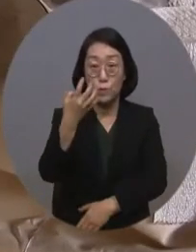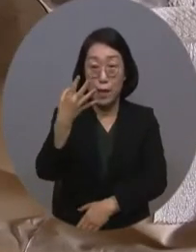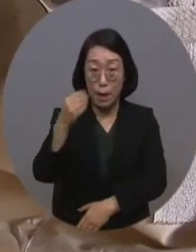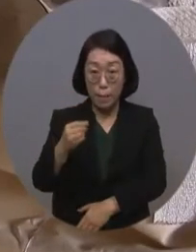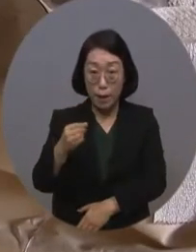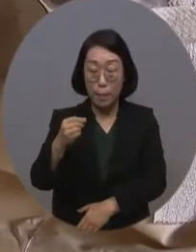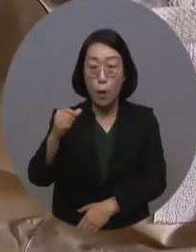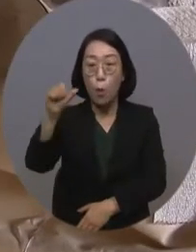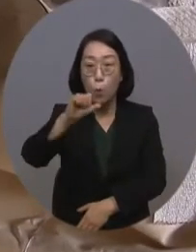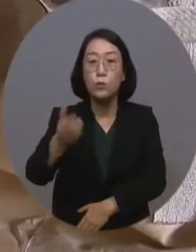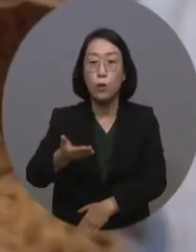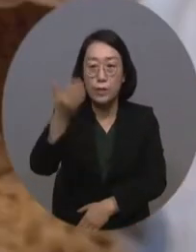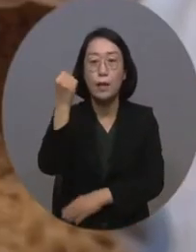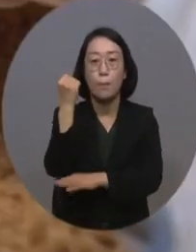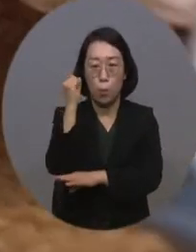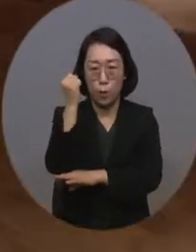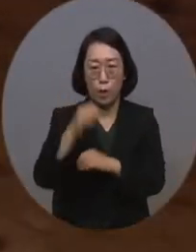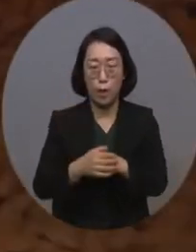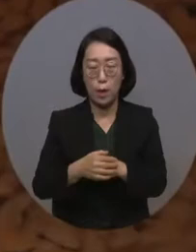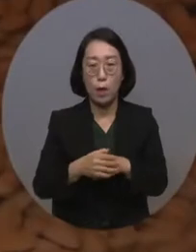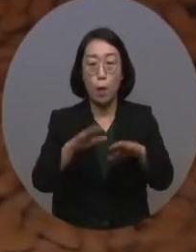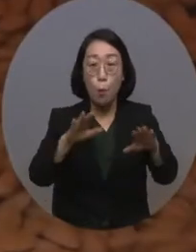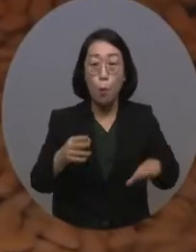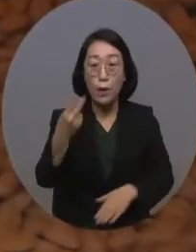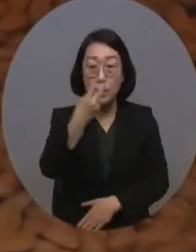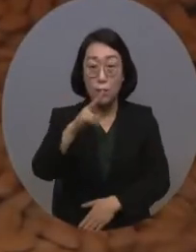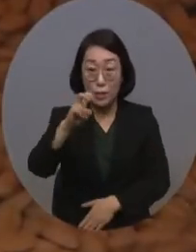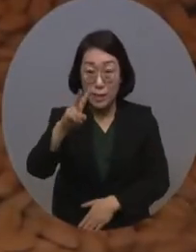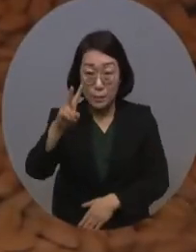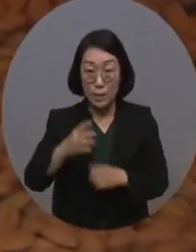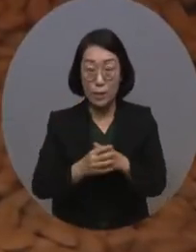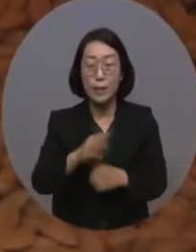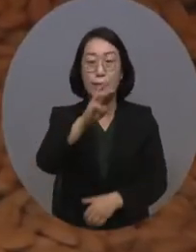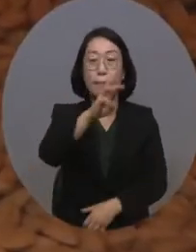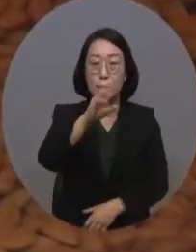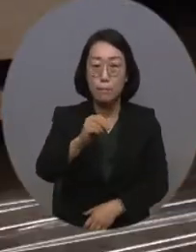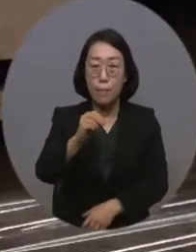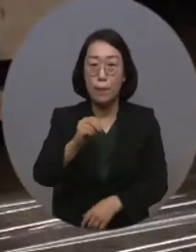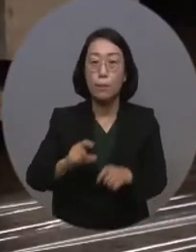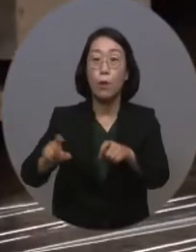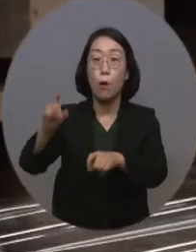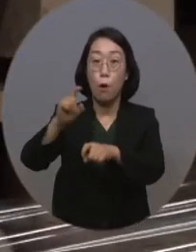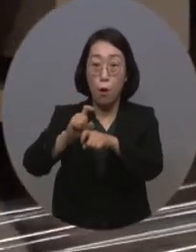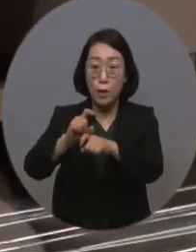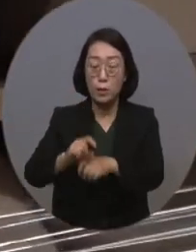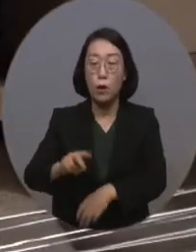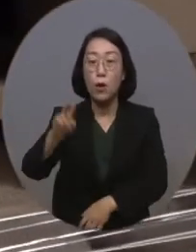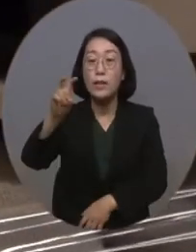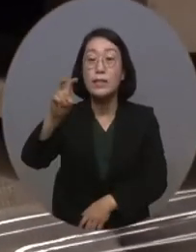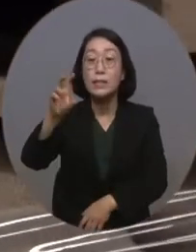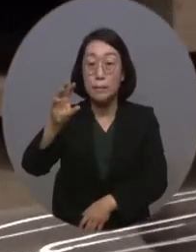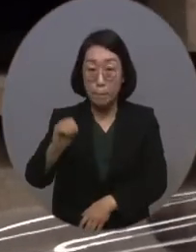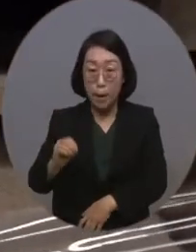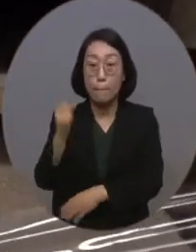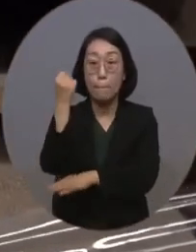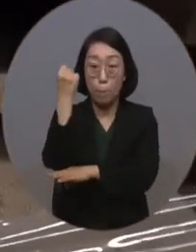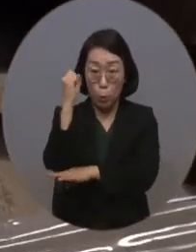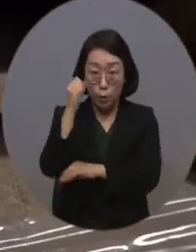5212 포대이며 2022년산 공공비축 미국 30만여 포대 2022년산